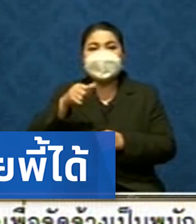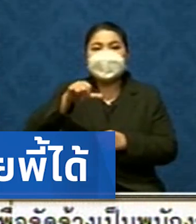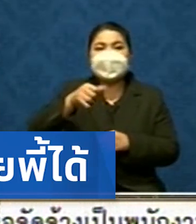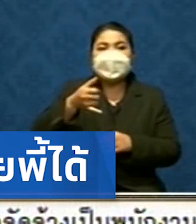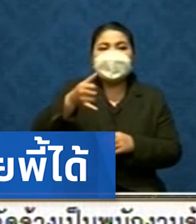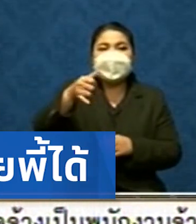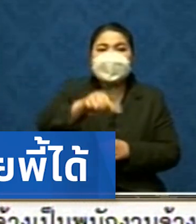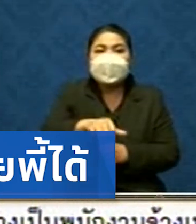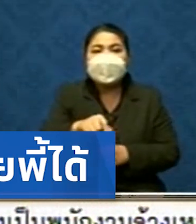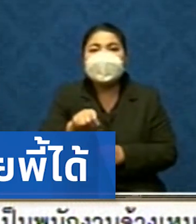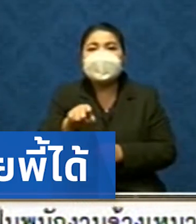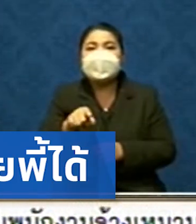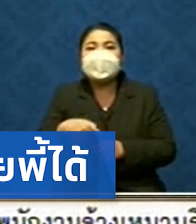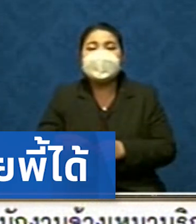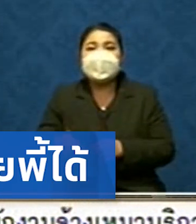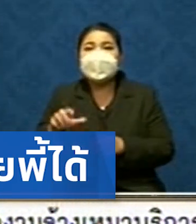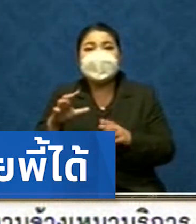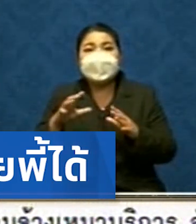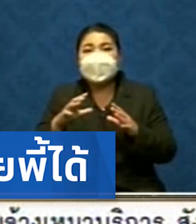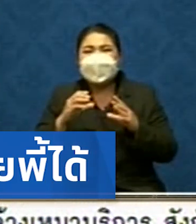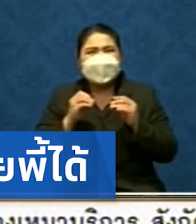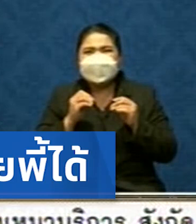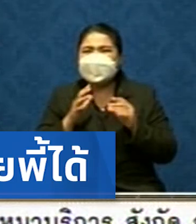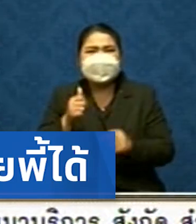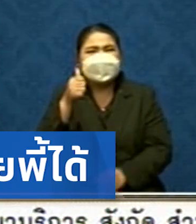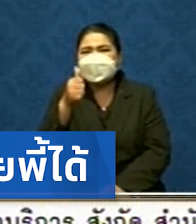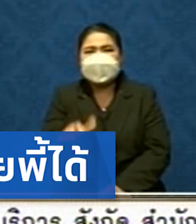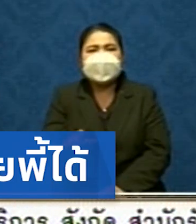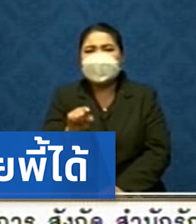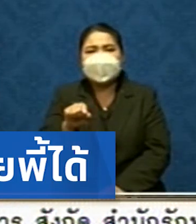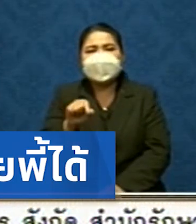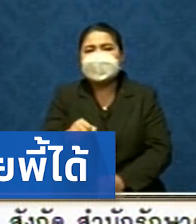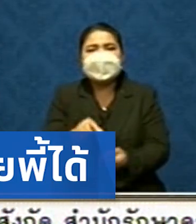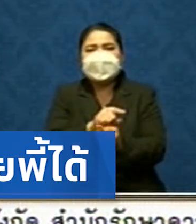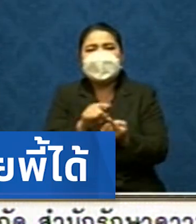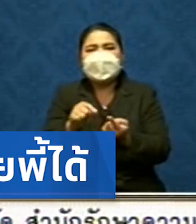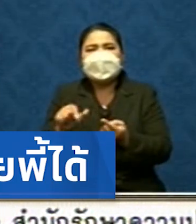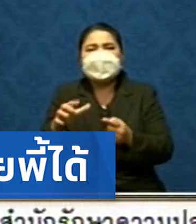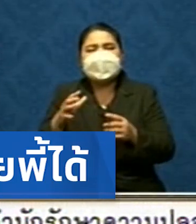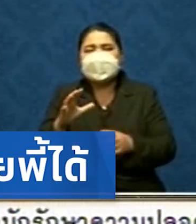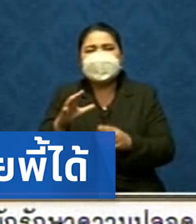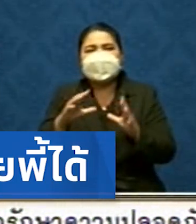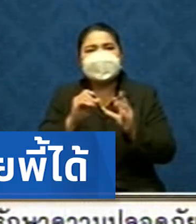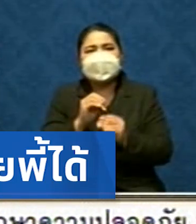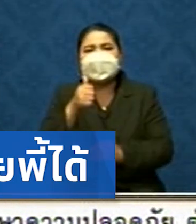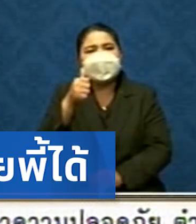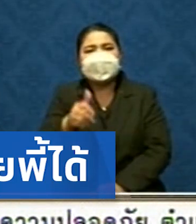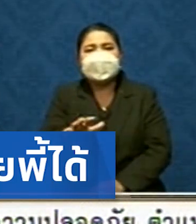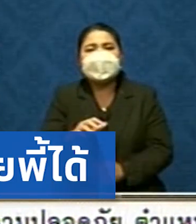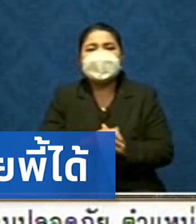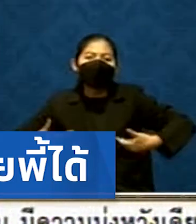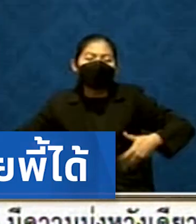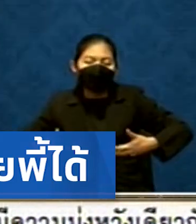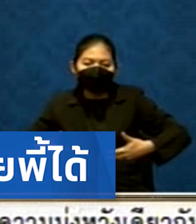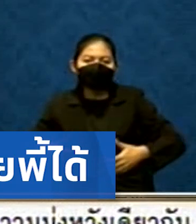มันเป็นสิ่งที่เรารับไม่ได้สังคมเรารับไม่ได้เรื่องอย่างนี้ผมอยากให้ท่านรัฐมนตรีสาธารณสุขม